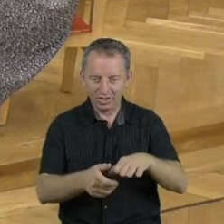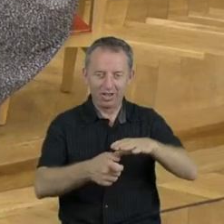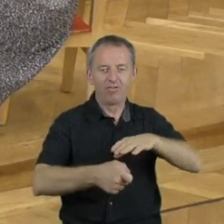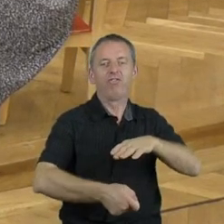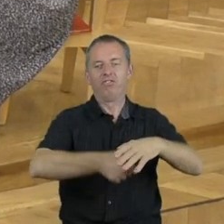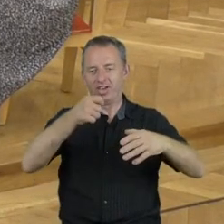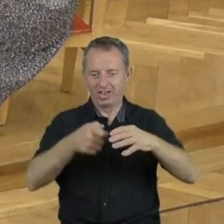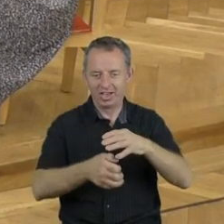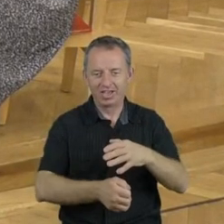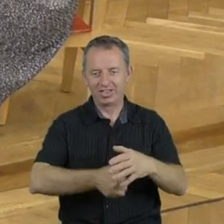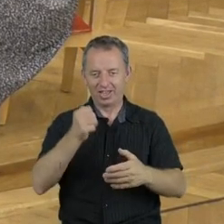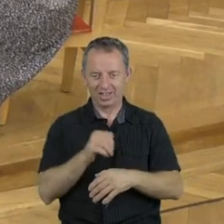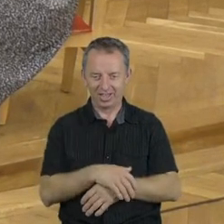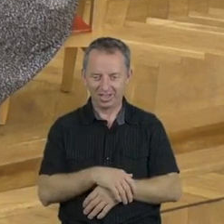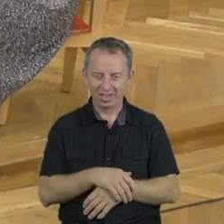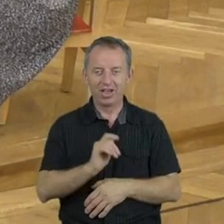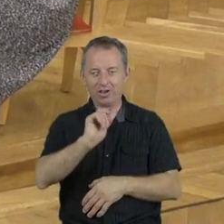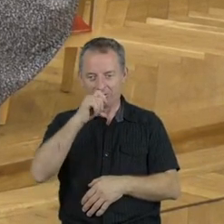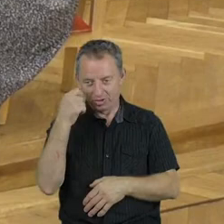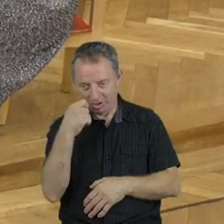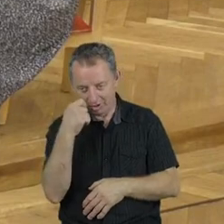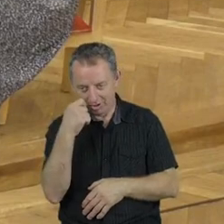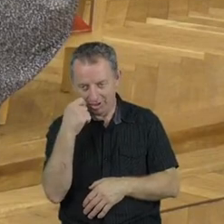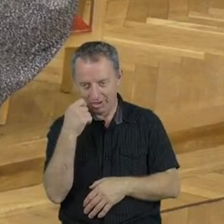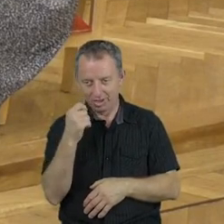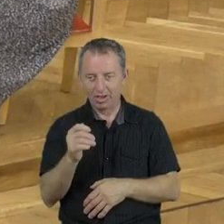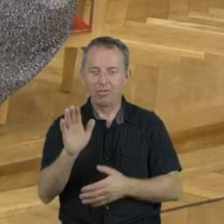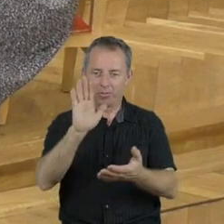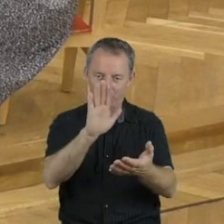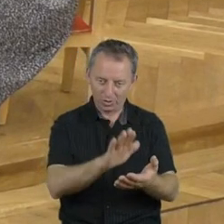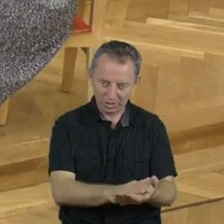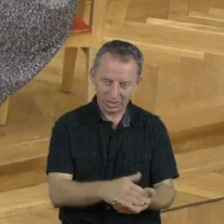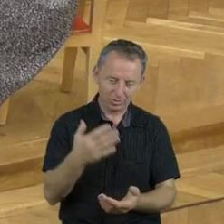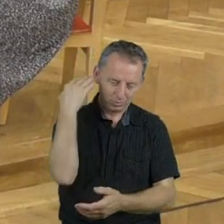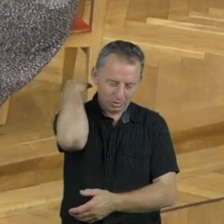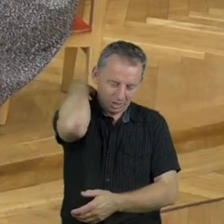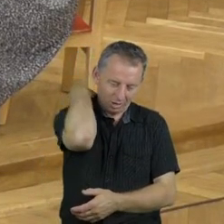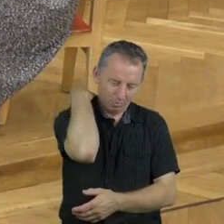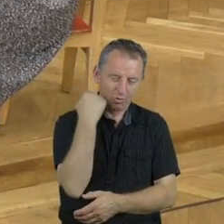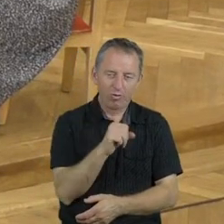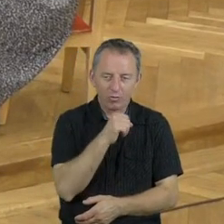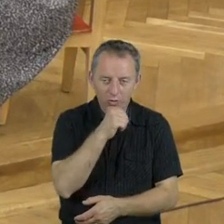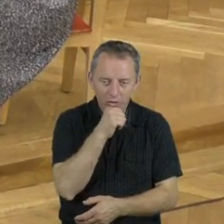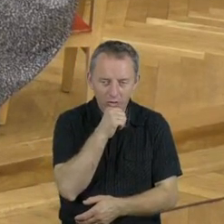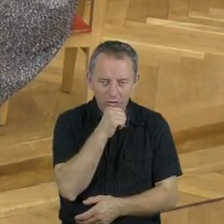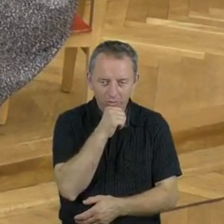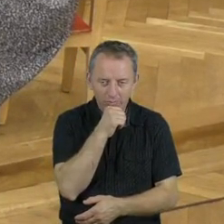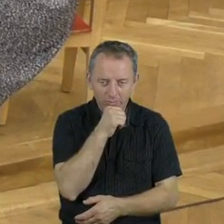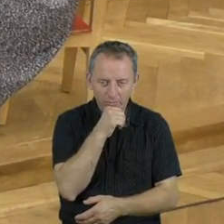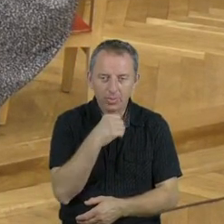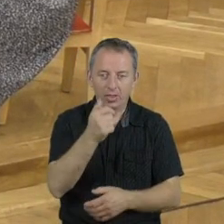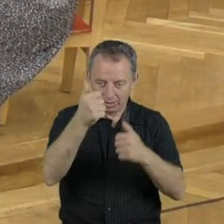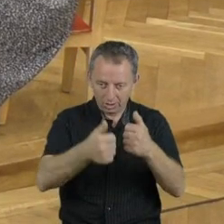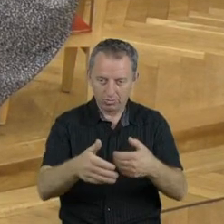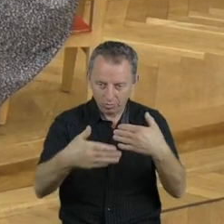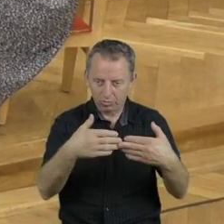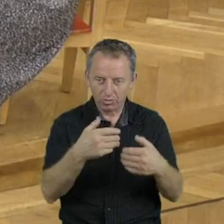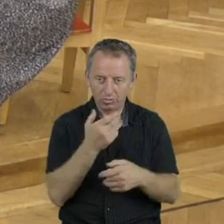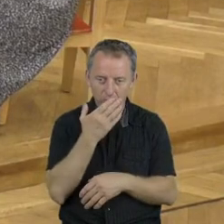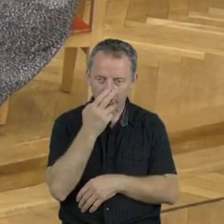wyjęte, dziadek położył rękę na ramieniu swojego wnuczka i tak stali przed tą furtką i